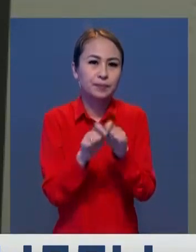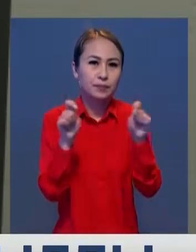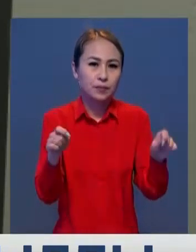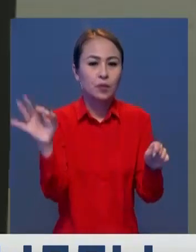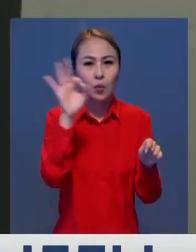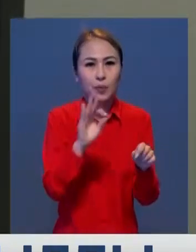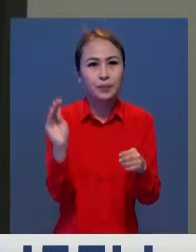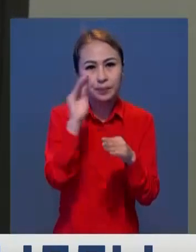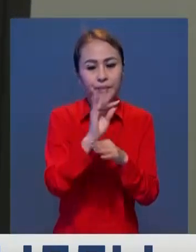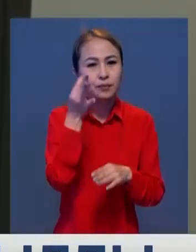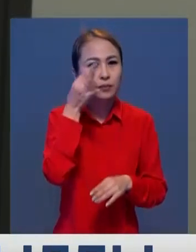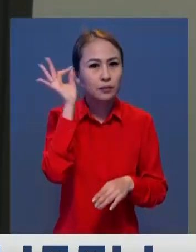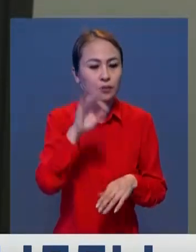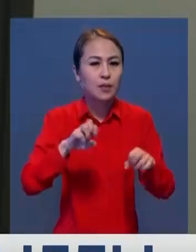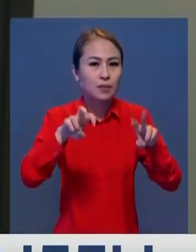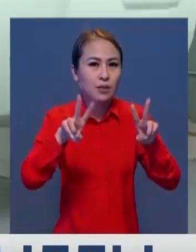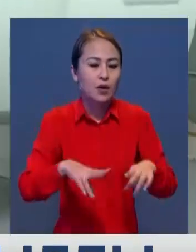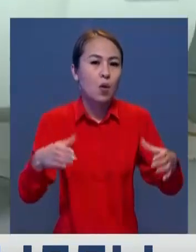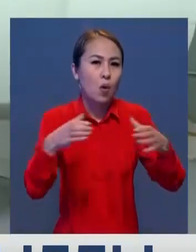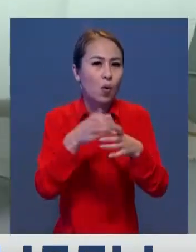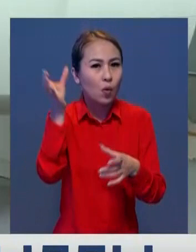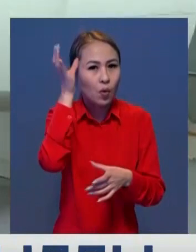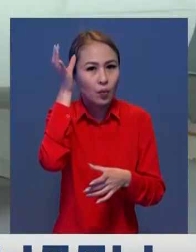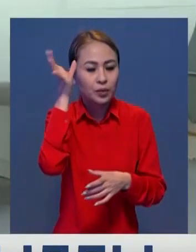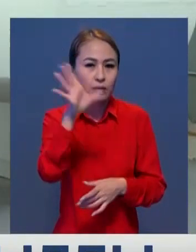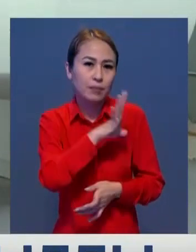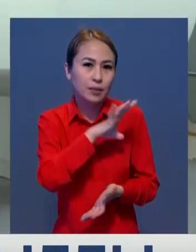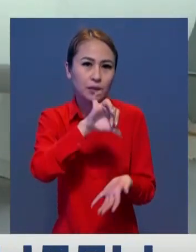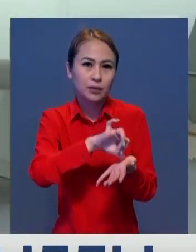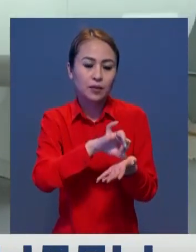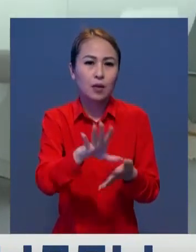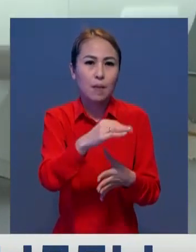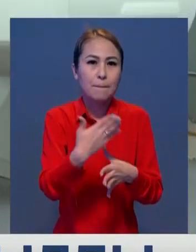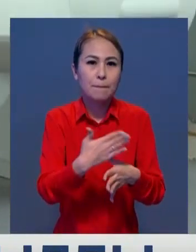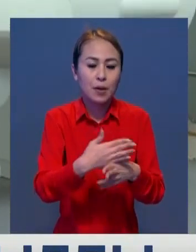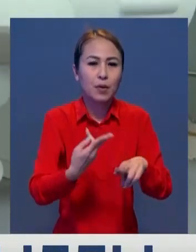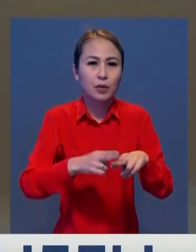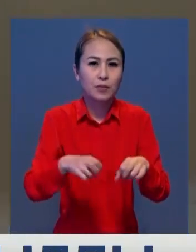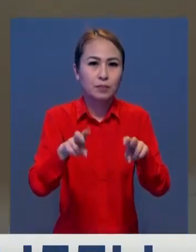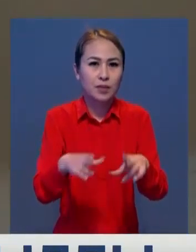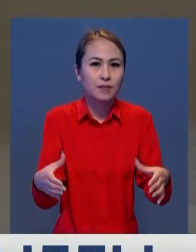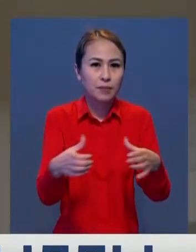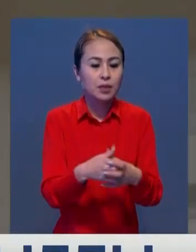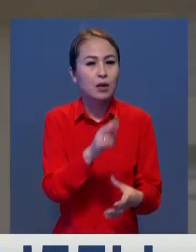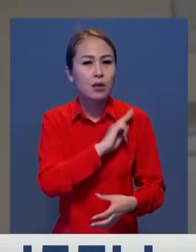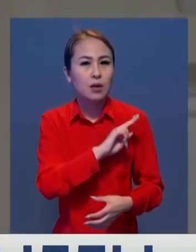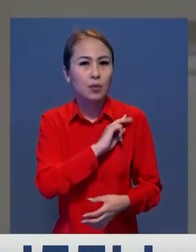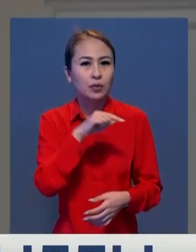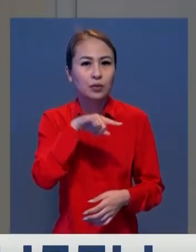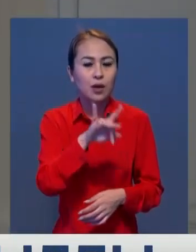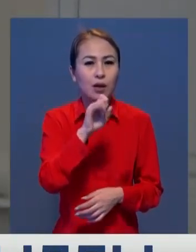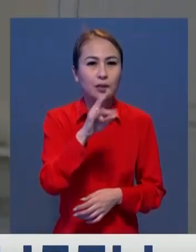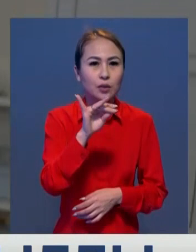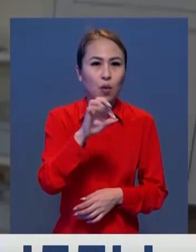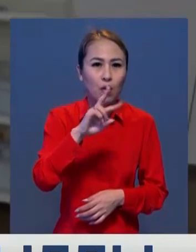Сонымен қатар білікті мамандар орталықтың дәрігерлер тобын оқытты. Желілік үдеткіш пен мамандар тобы бірлесіп жұмыс істейді. Яғни бұл іске